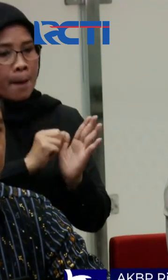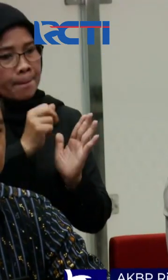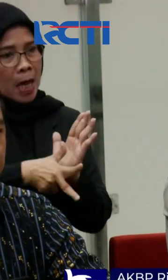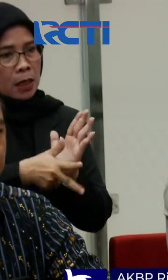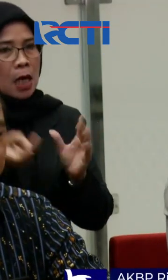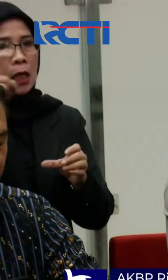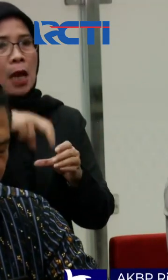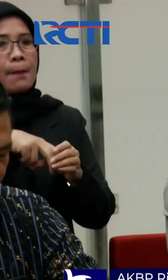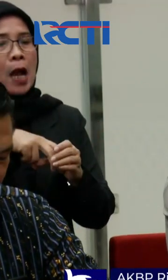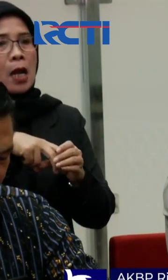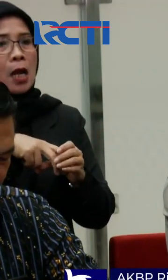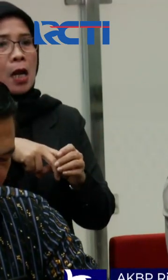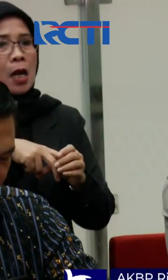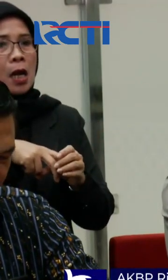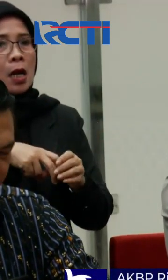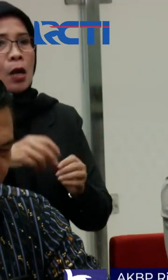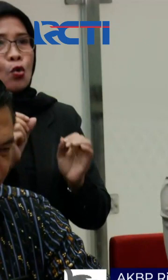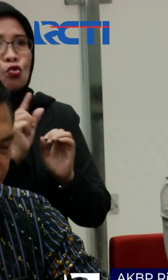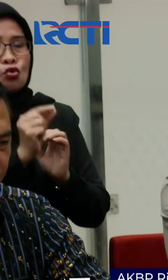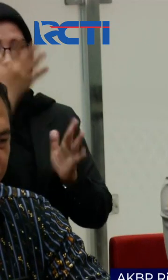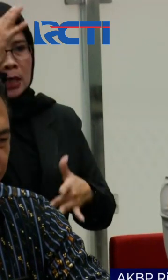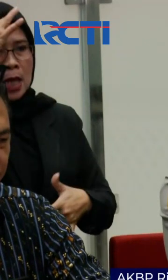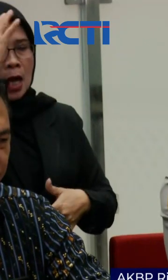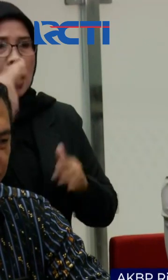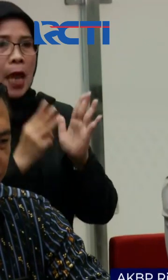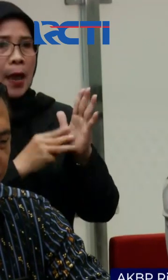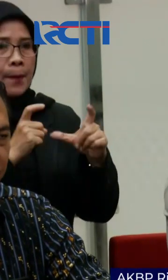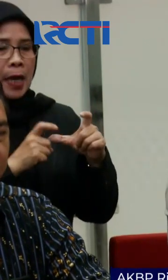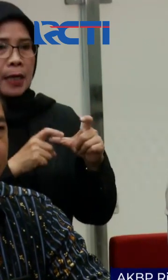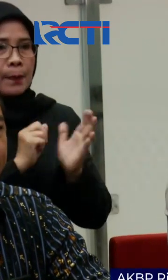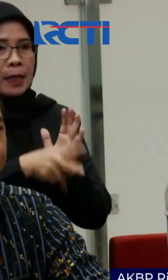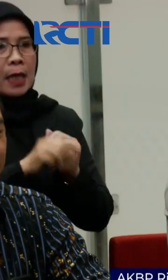terapkan yaitu untuk tersangka IMS, pasal